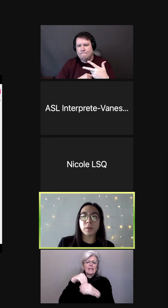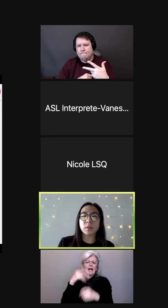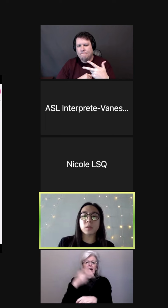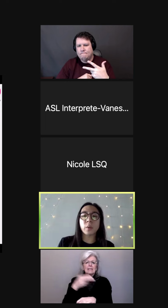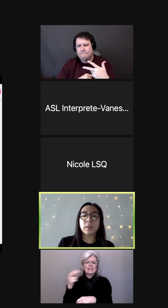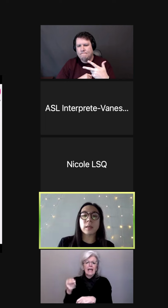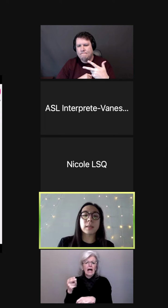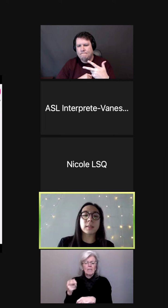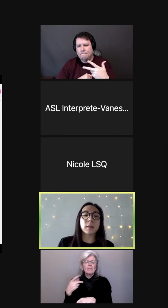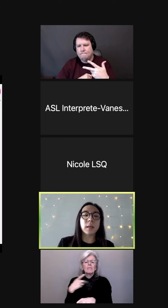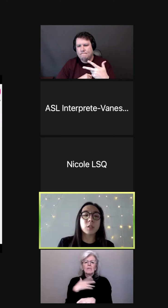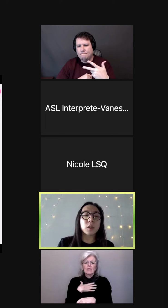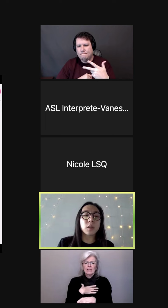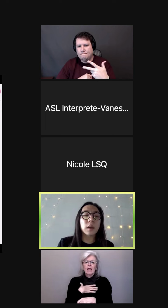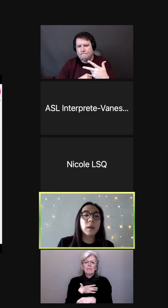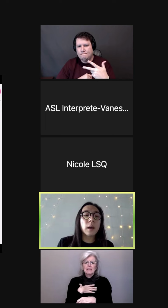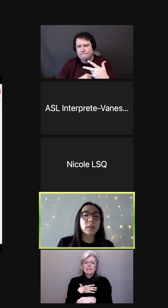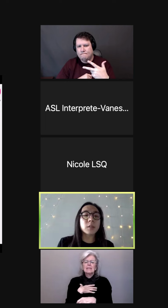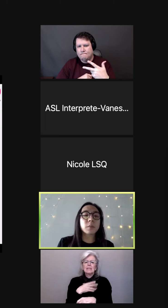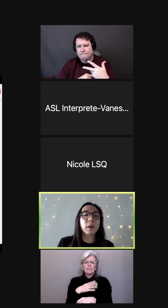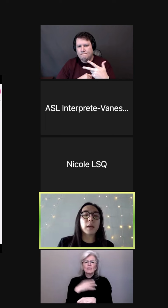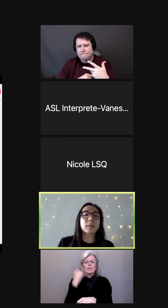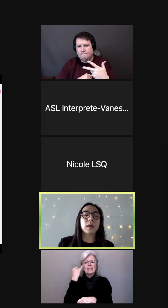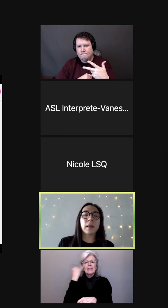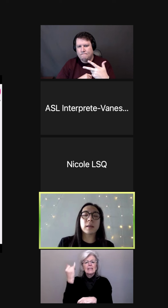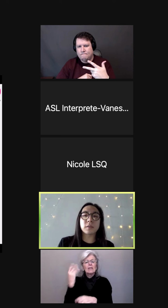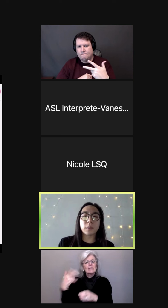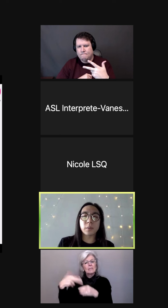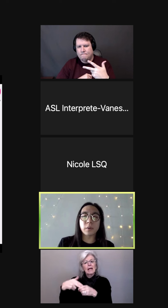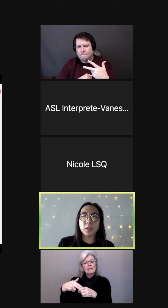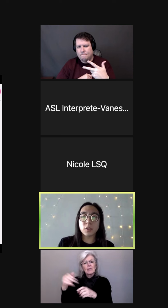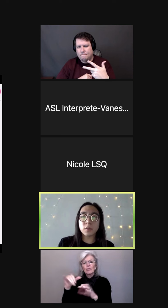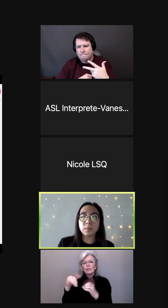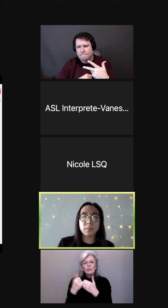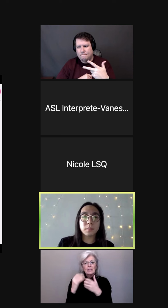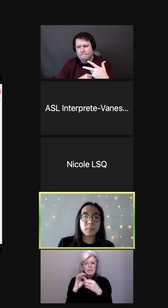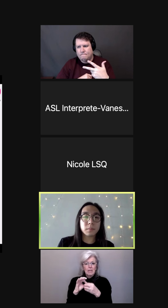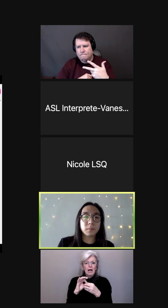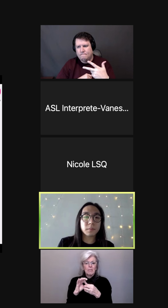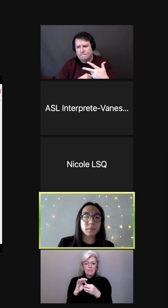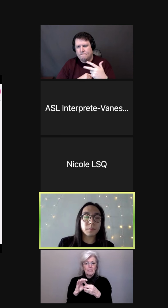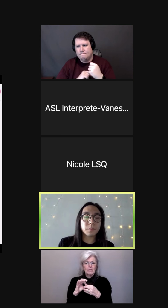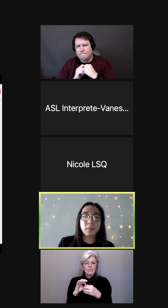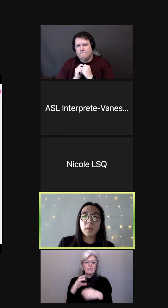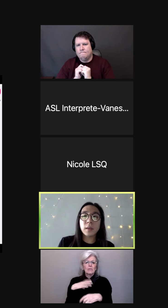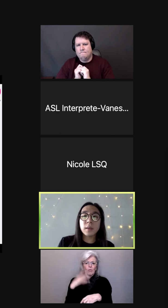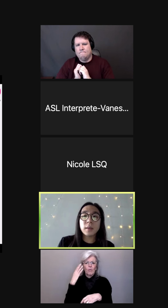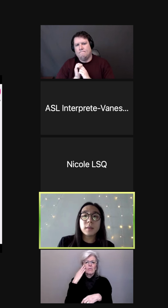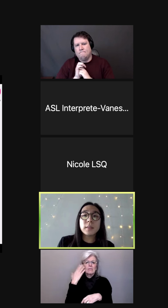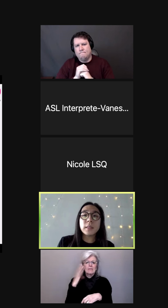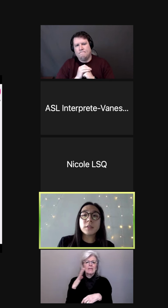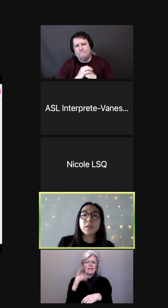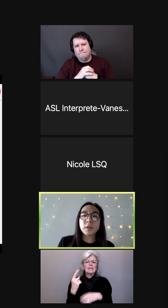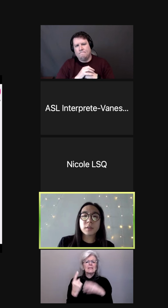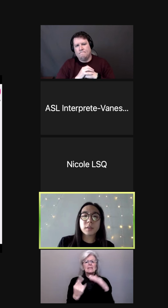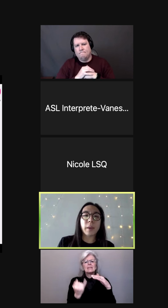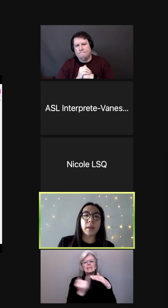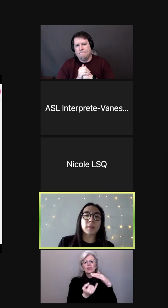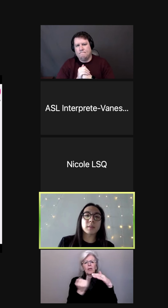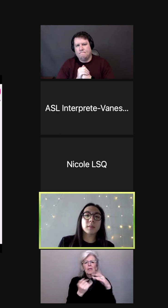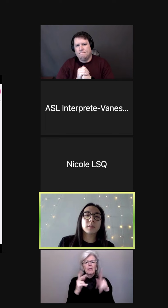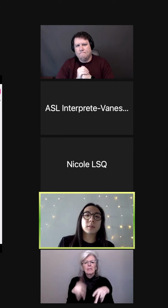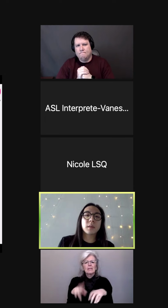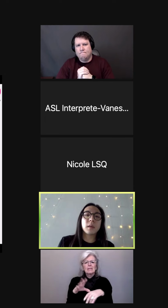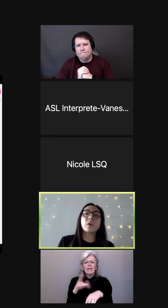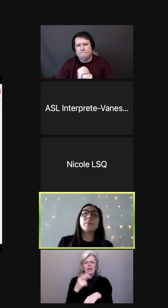Nous apprécions et nous aurons les idées et la participation de tous les membres. Nous savons que l'isolement entre les personnes souffrant de